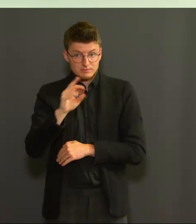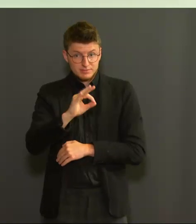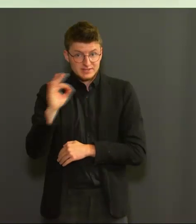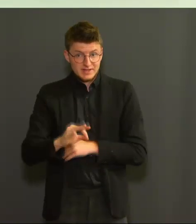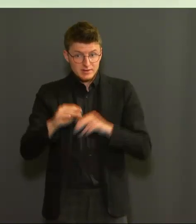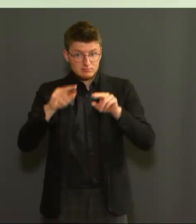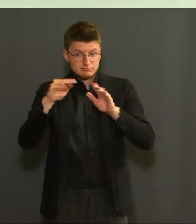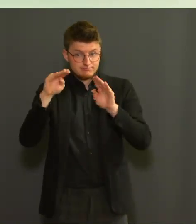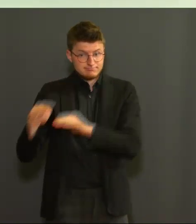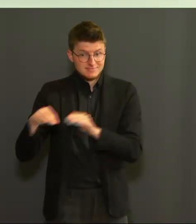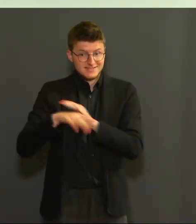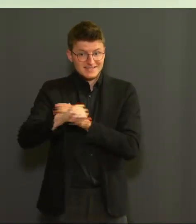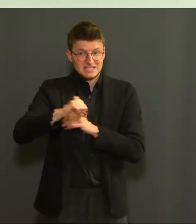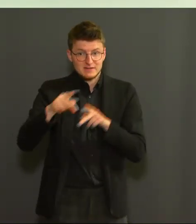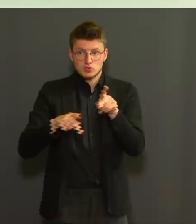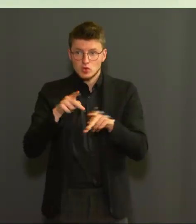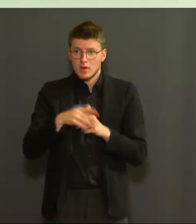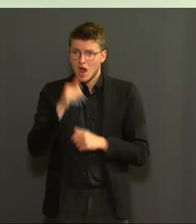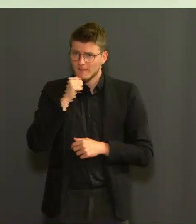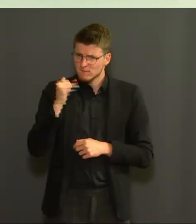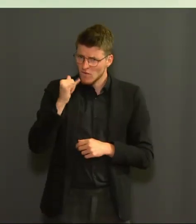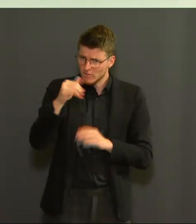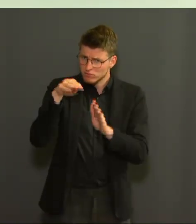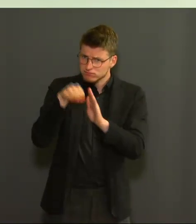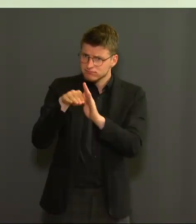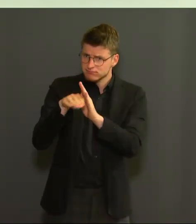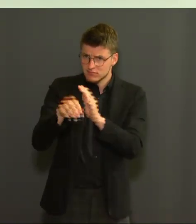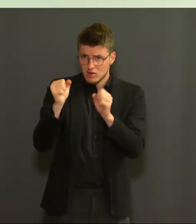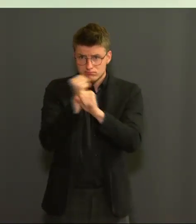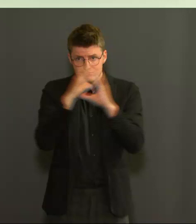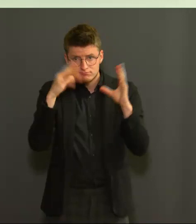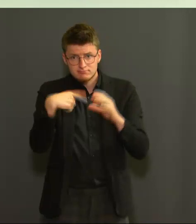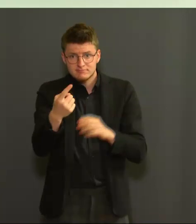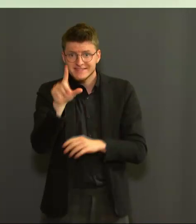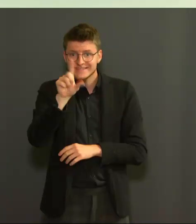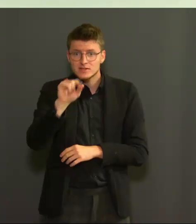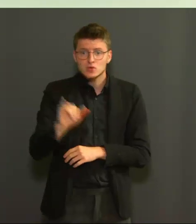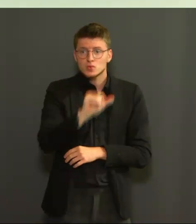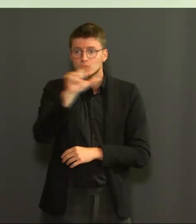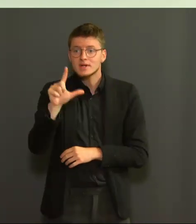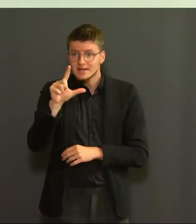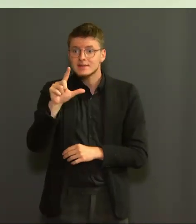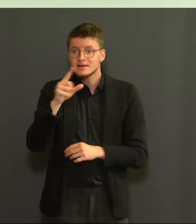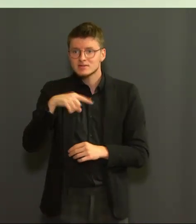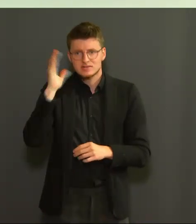10 juli de symbolische grens van 100 COVID-patiënten op intensieve zorgen.